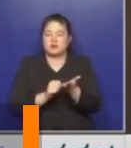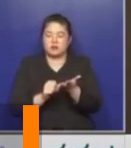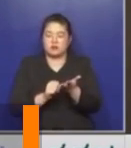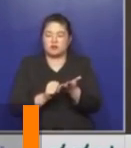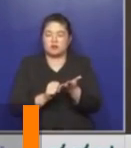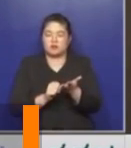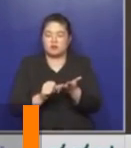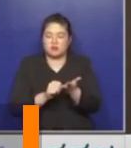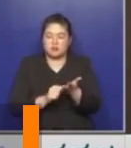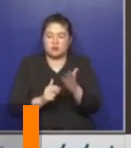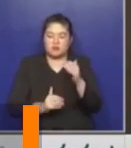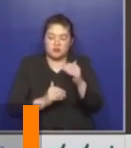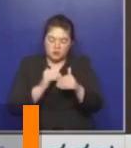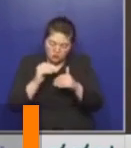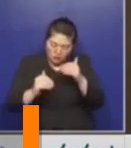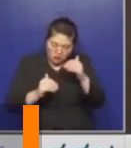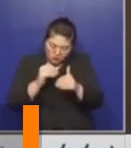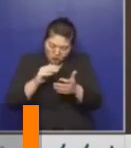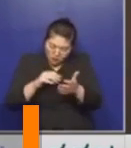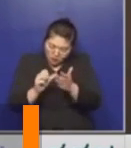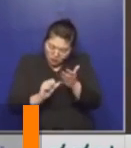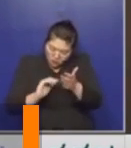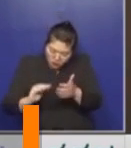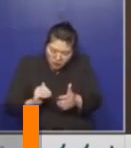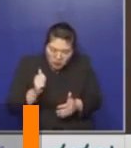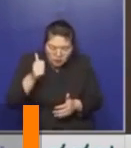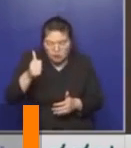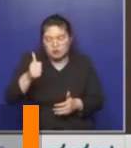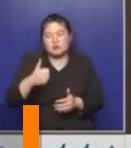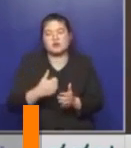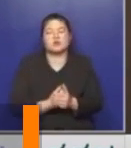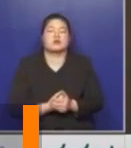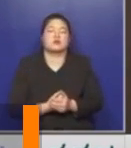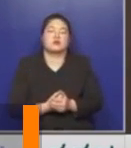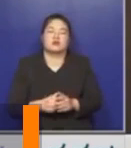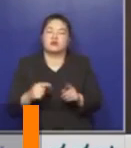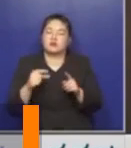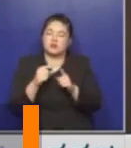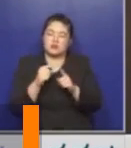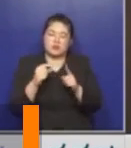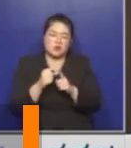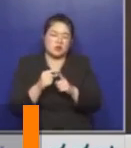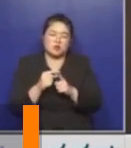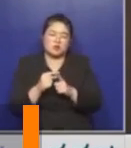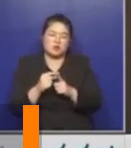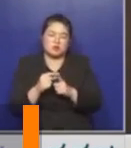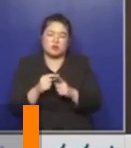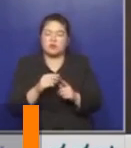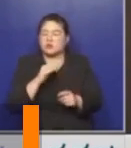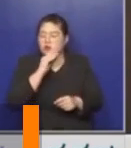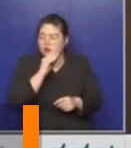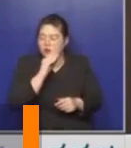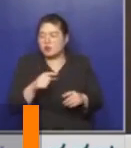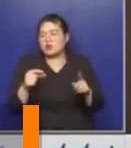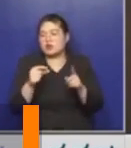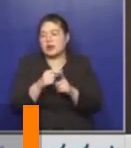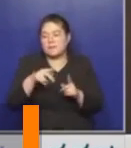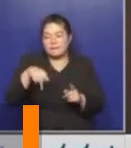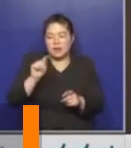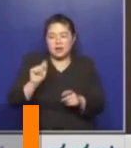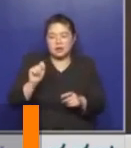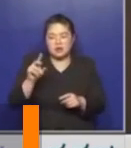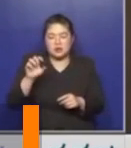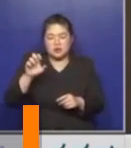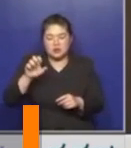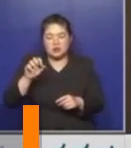ว่าล้มล้างแบบที่มีหลายคนหลายกลุ่มพยายามจะบิดเบือนว่าถ้ามีคำว่าปฏิรูป